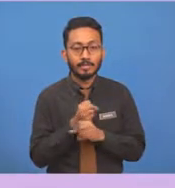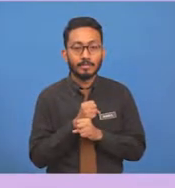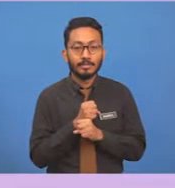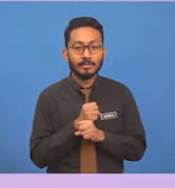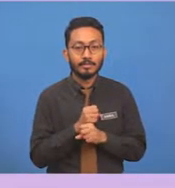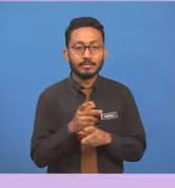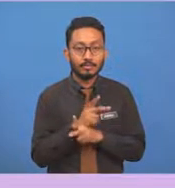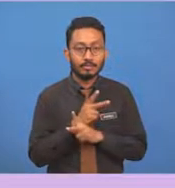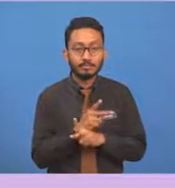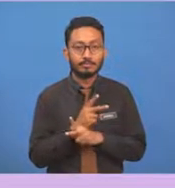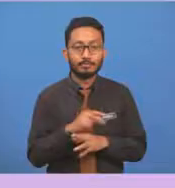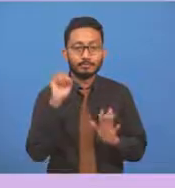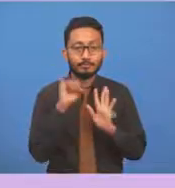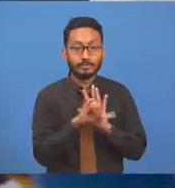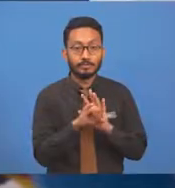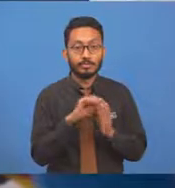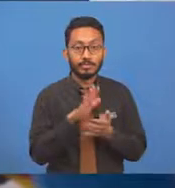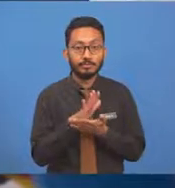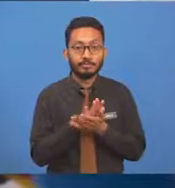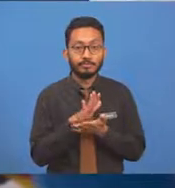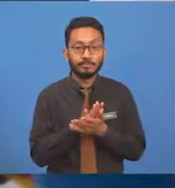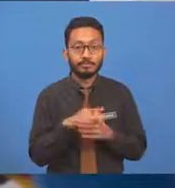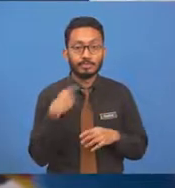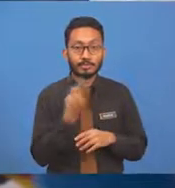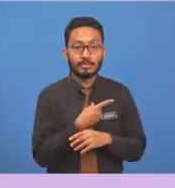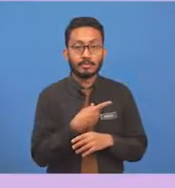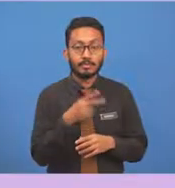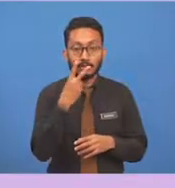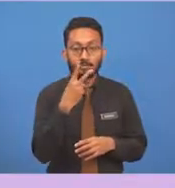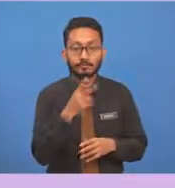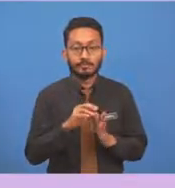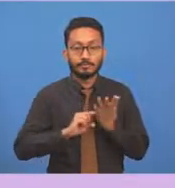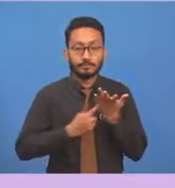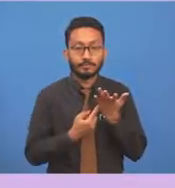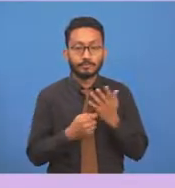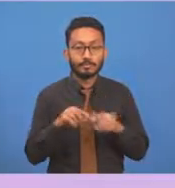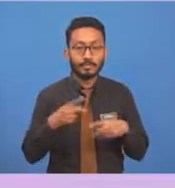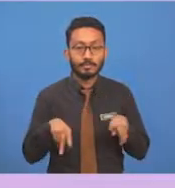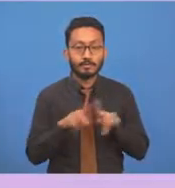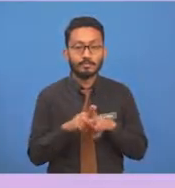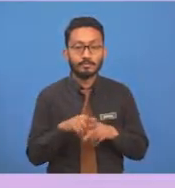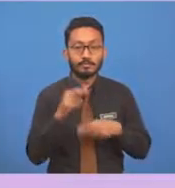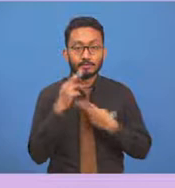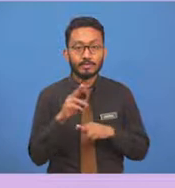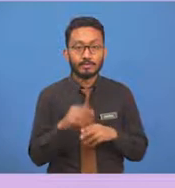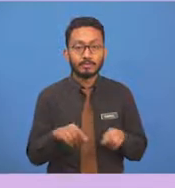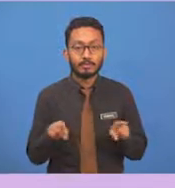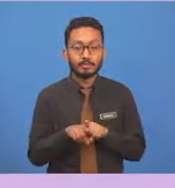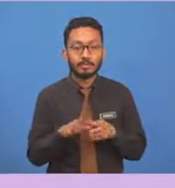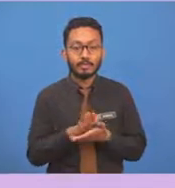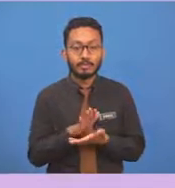sekolah. Murid sekalian, mari kita imbas kembali kepentingan menghormati warga sekolah dan